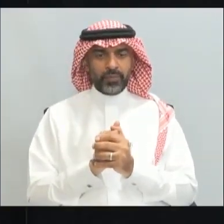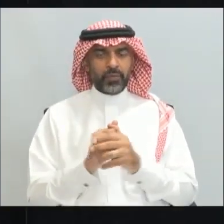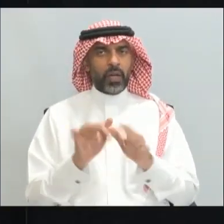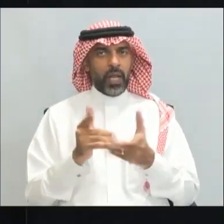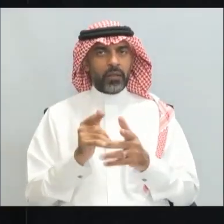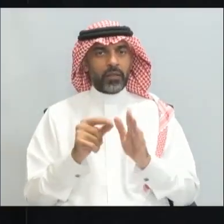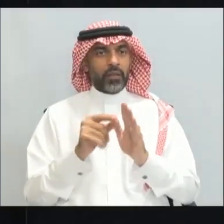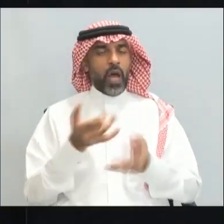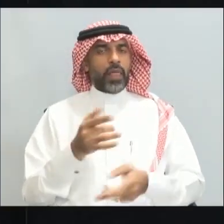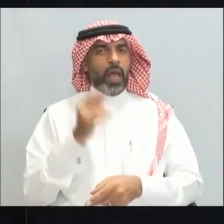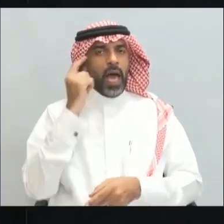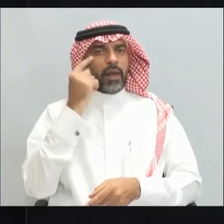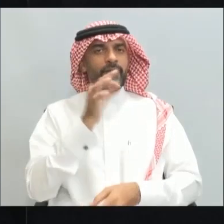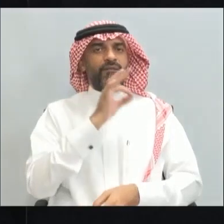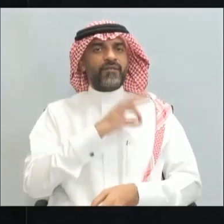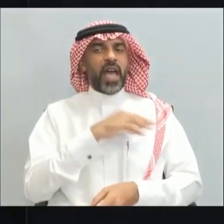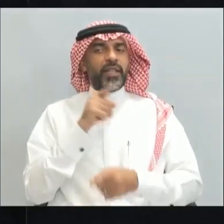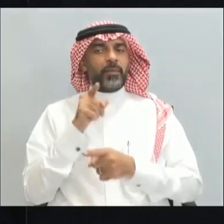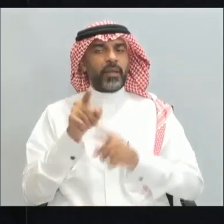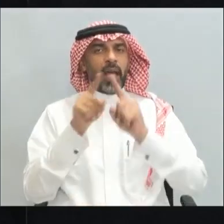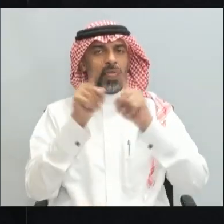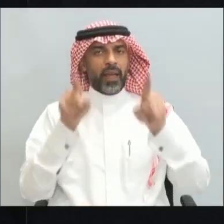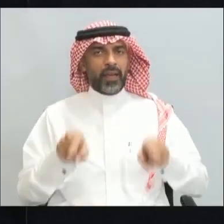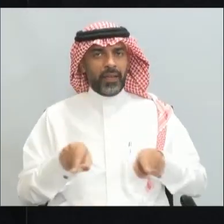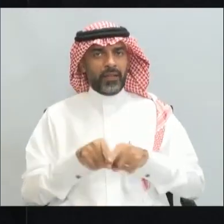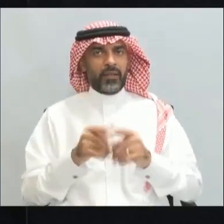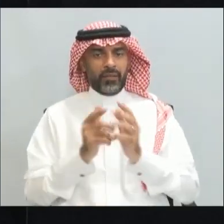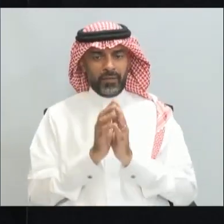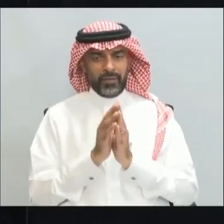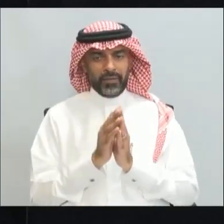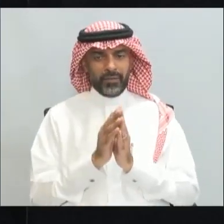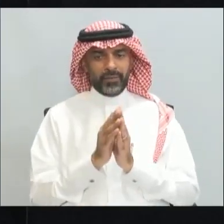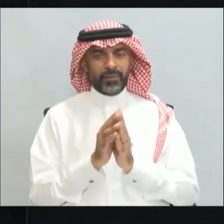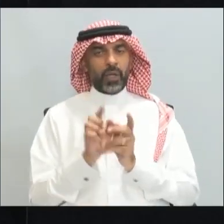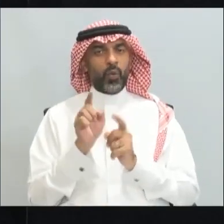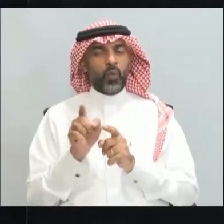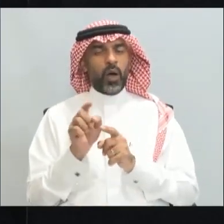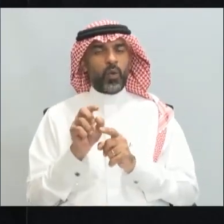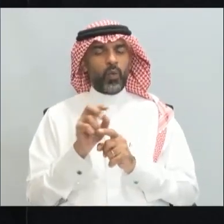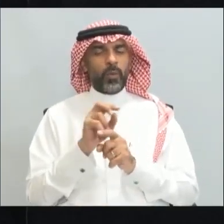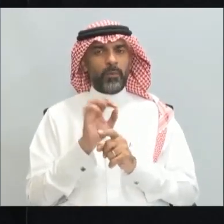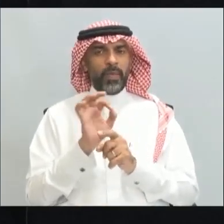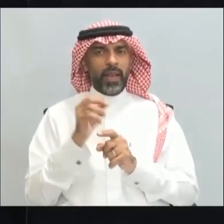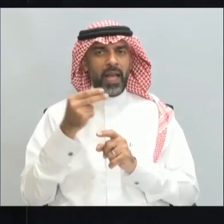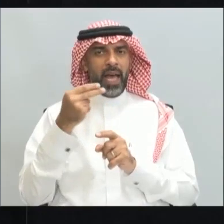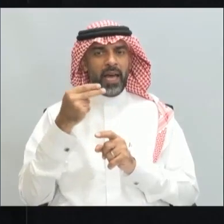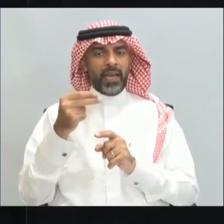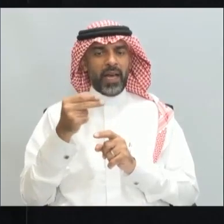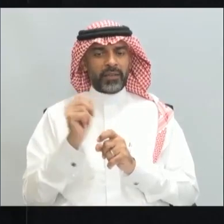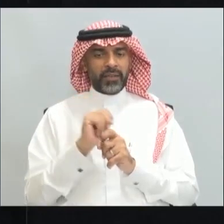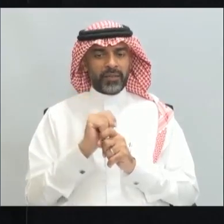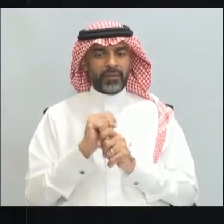الفائده المرجوه من هذه الخريطه وهي تمثل ابنائي احدى